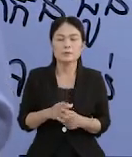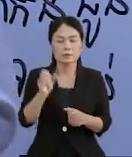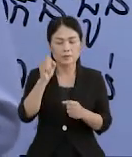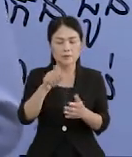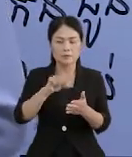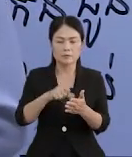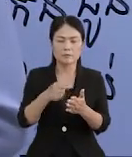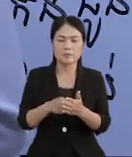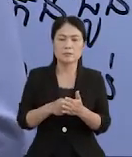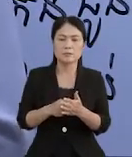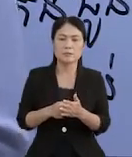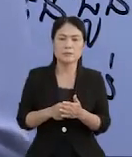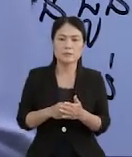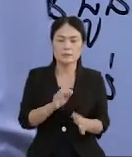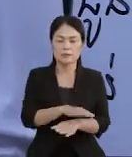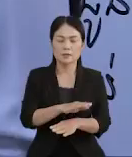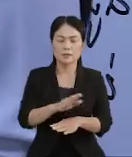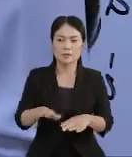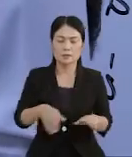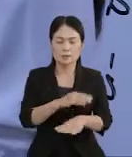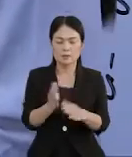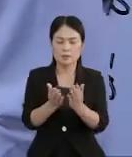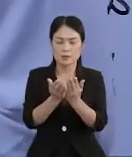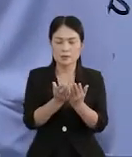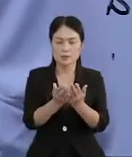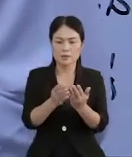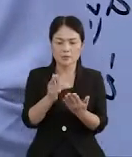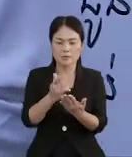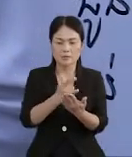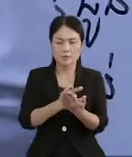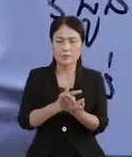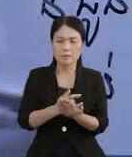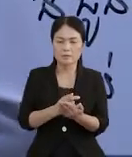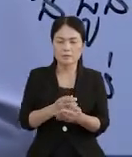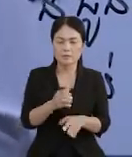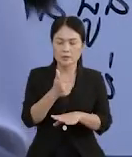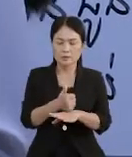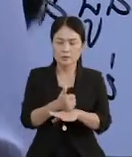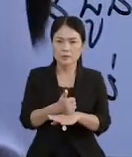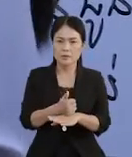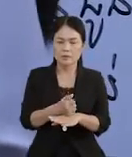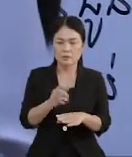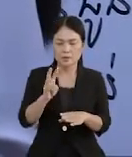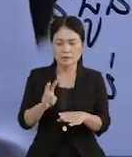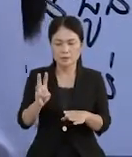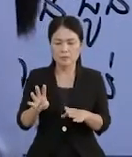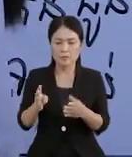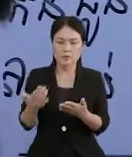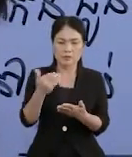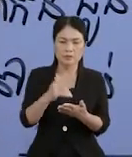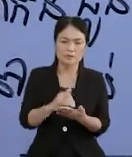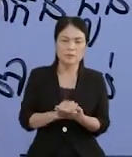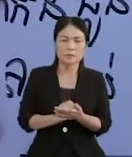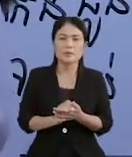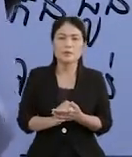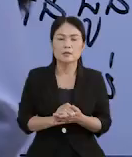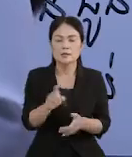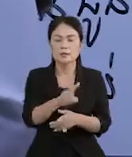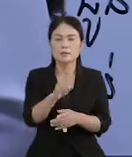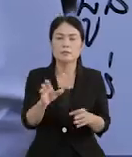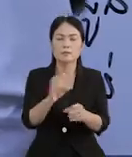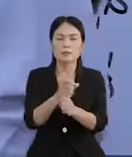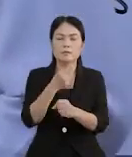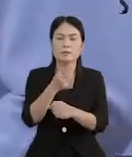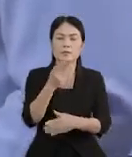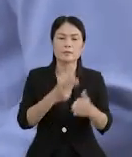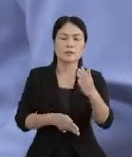vô này miền này tha con thằng ở khné trâu an protein ở bàn bay buồn chọc ấy chẳng tới làm bay ở vô tha ta kịp bàn